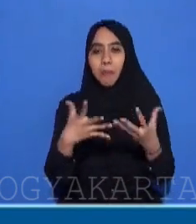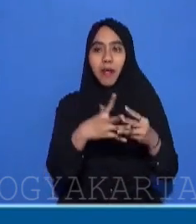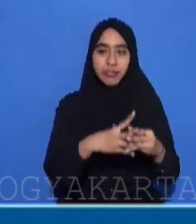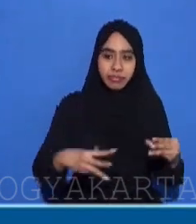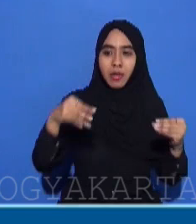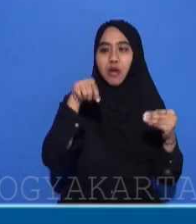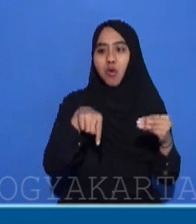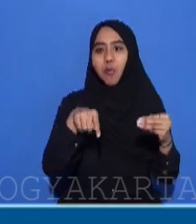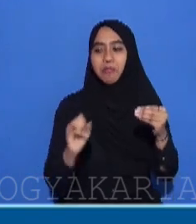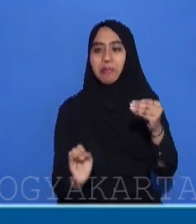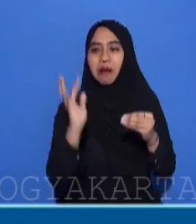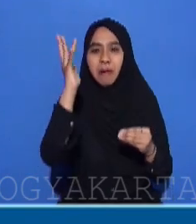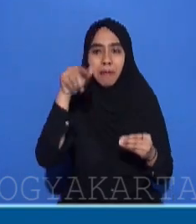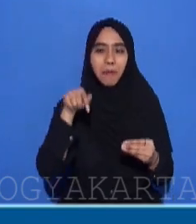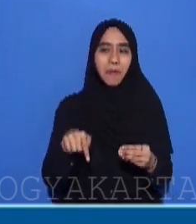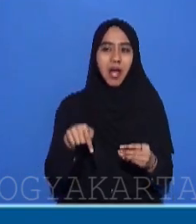estuemang